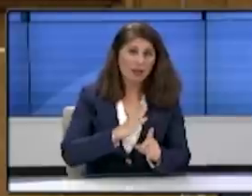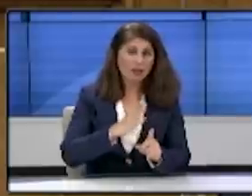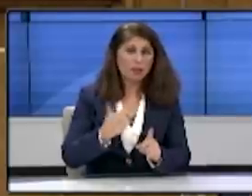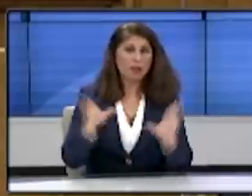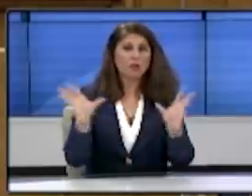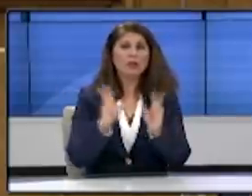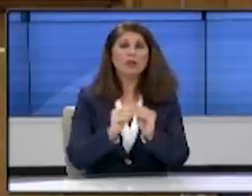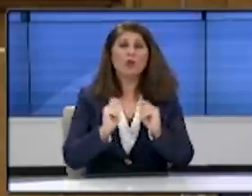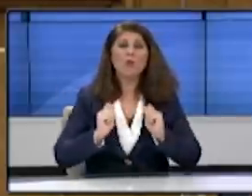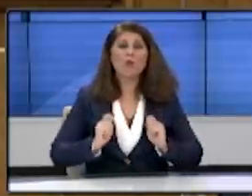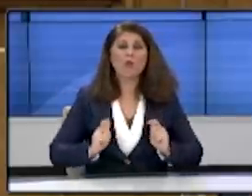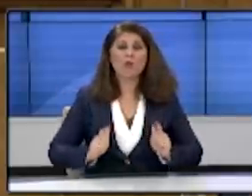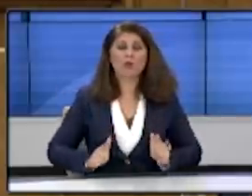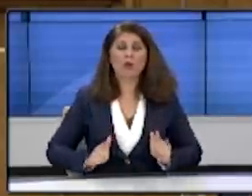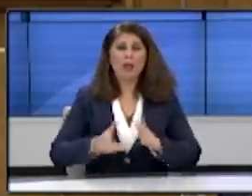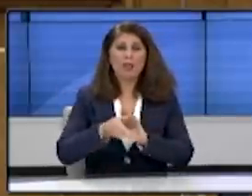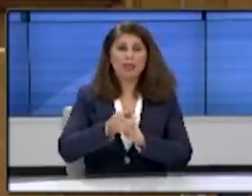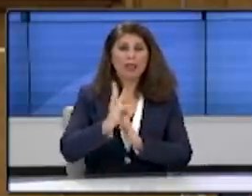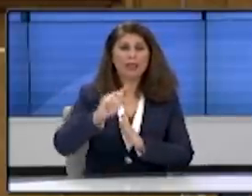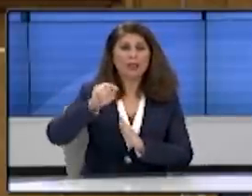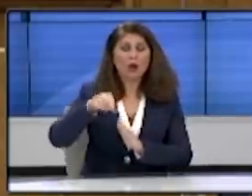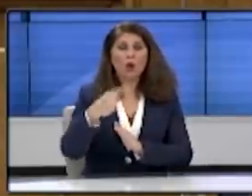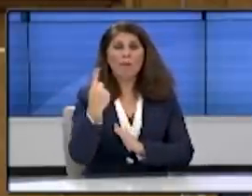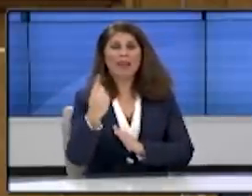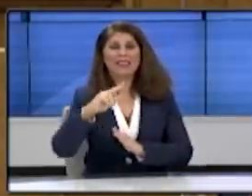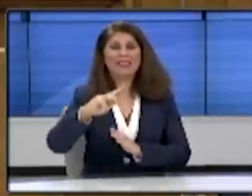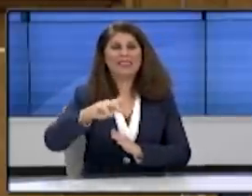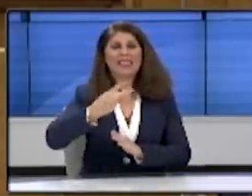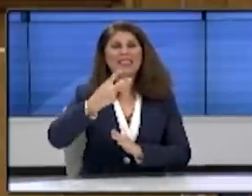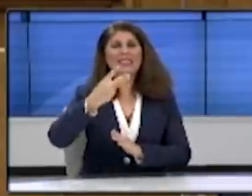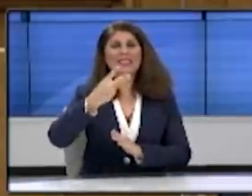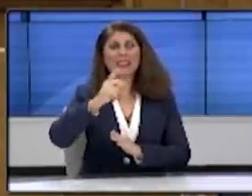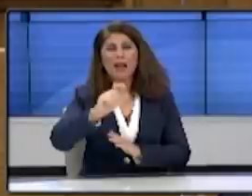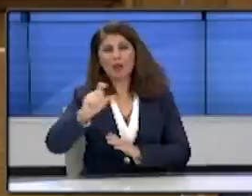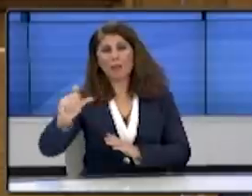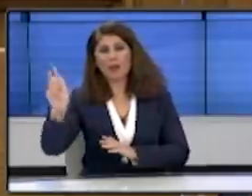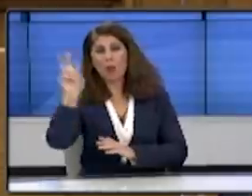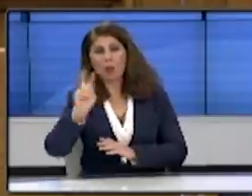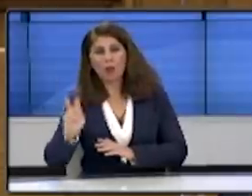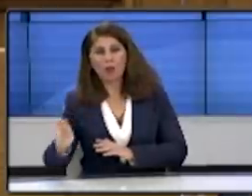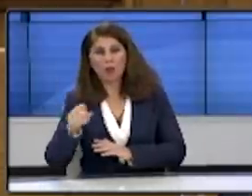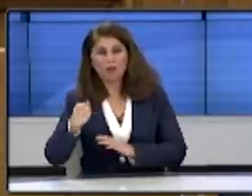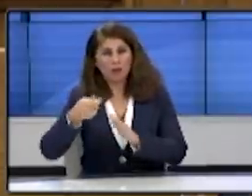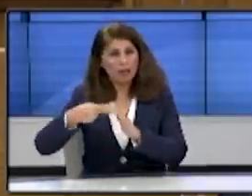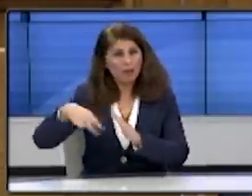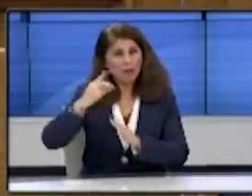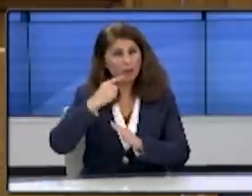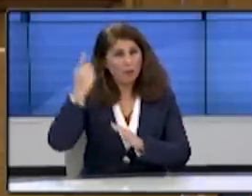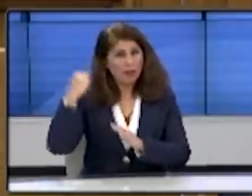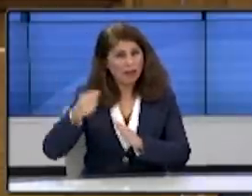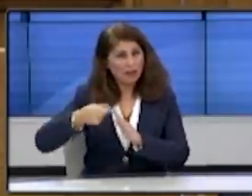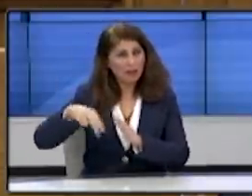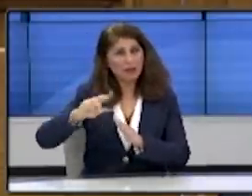έχουν συνολικό πλούτο 13,1 τρισεκατομμύρια δολάρια, το οποίο είναι αυξημένο από